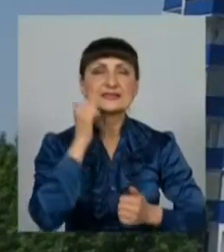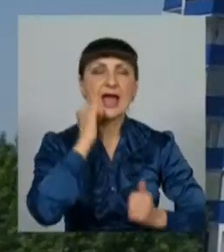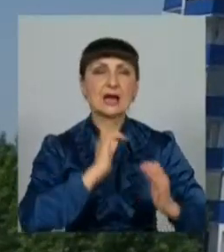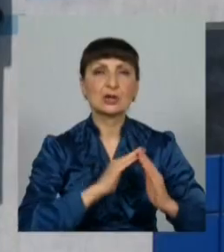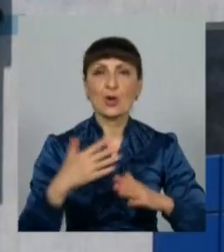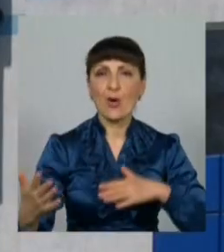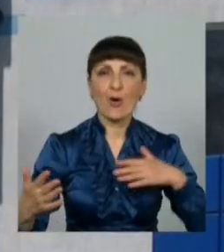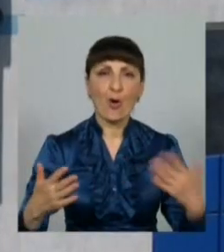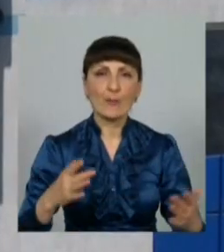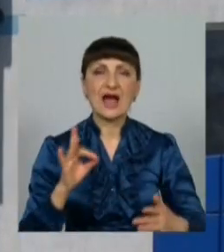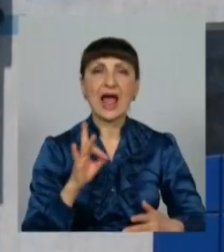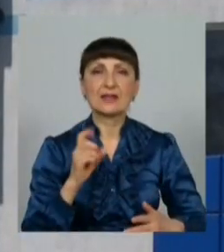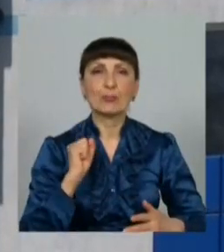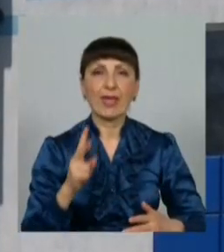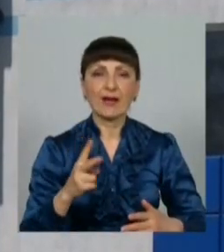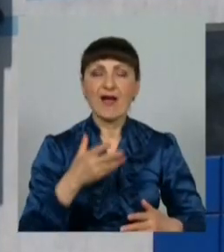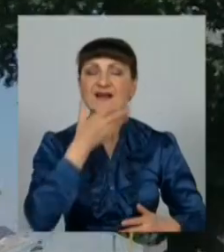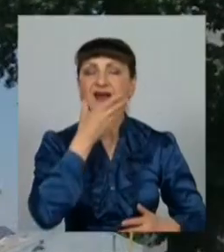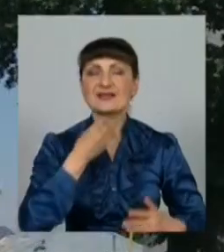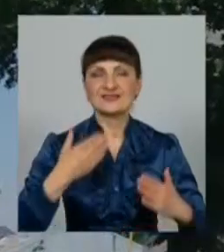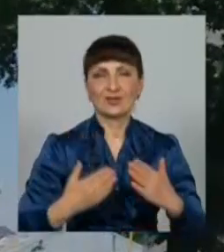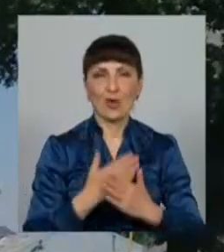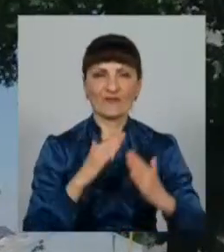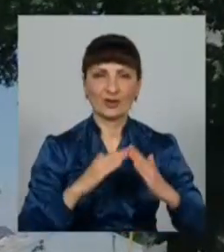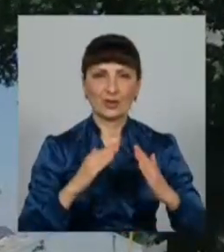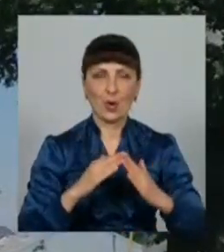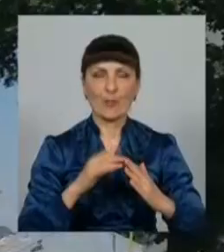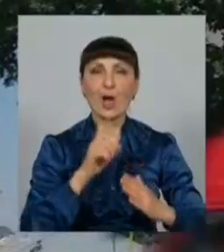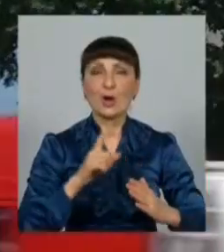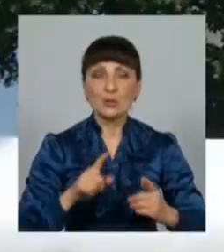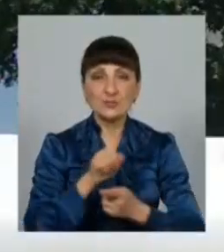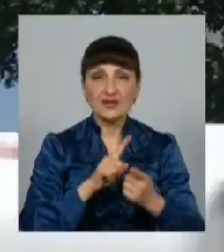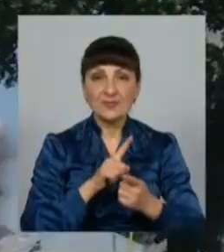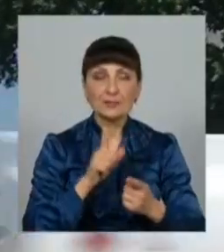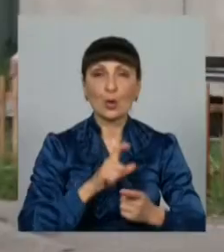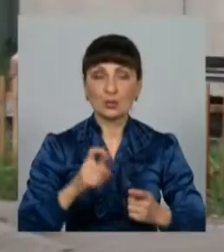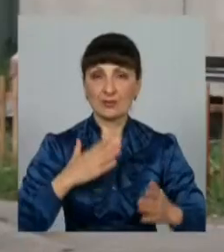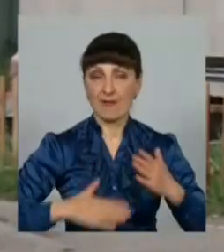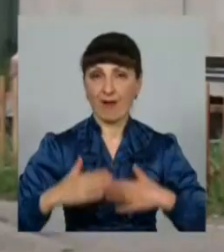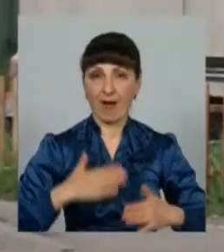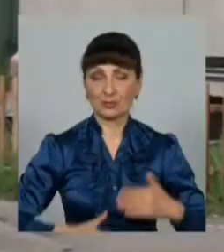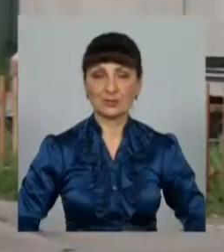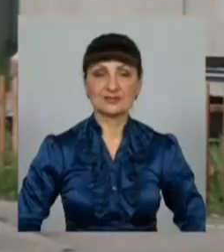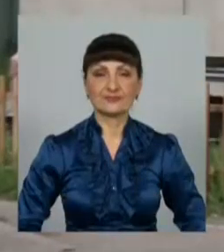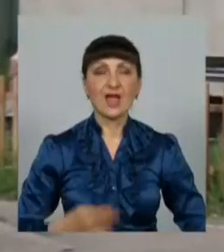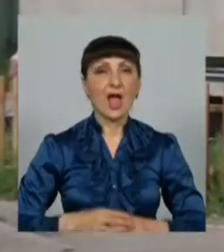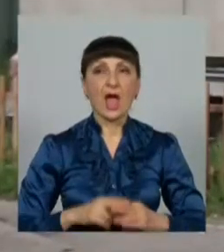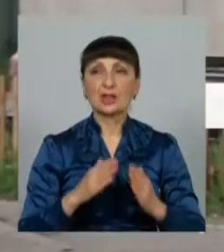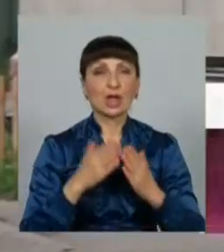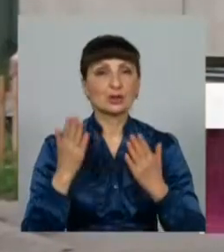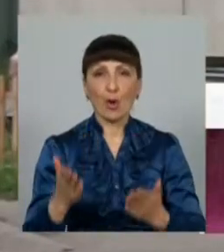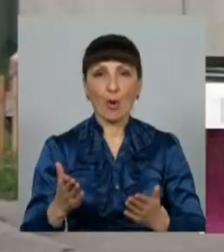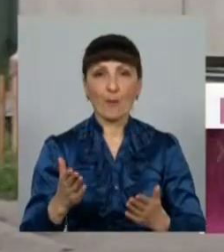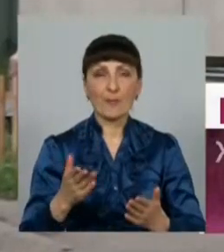обе стороны проспекта Раимбека, возвели красивые новостройки. Жители таким переменам только рады. Этот дом, конечно, был